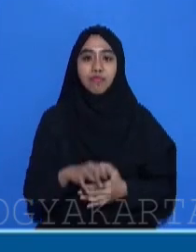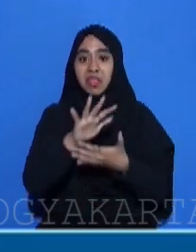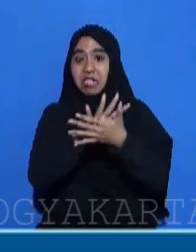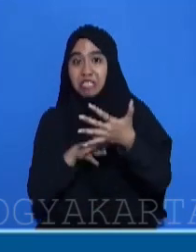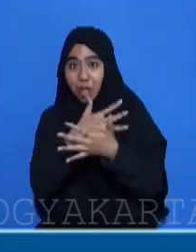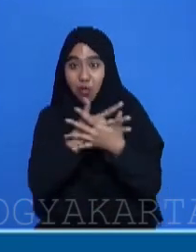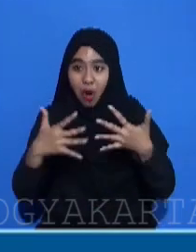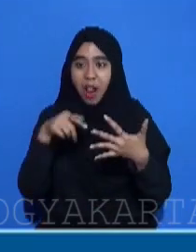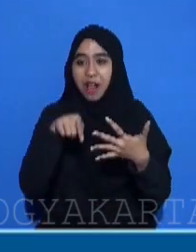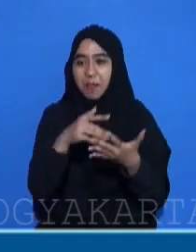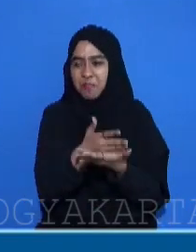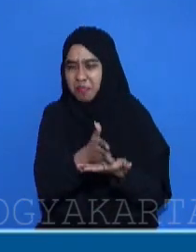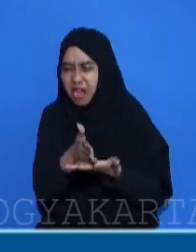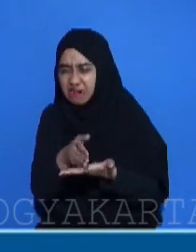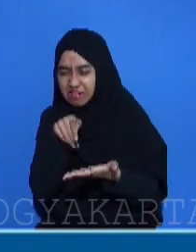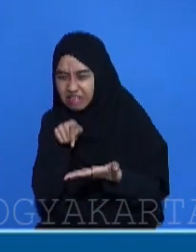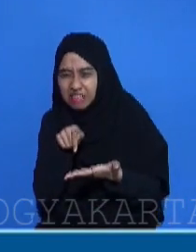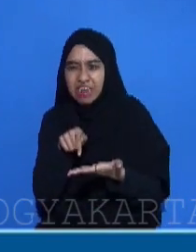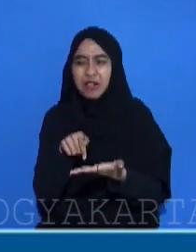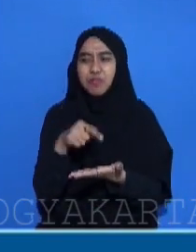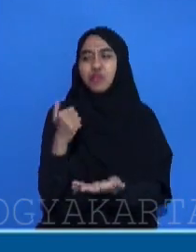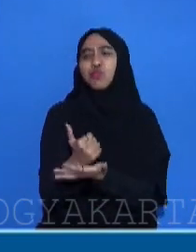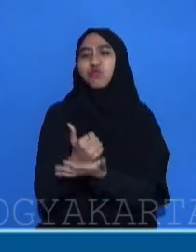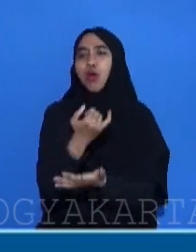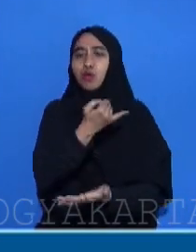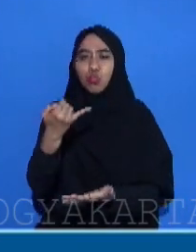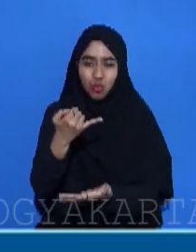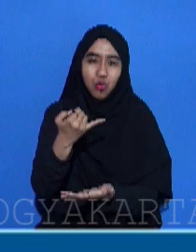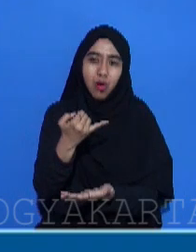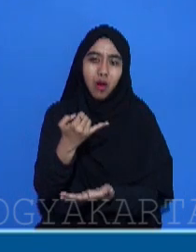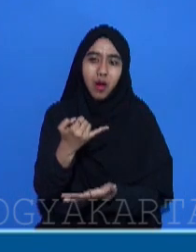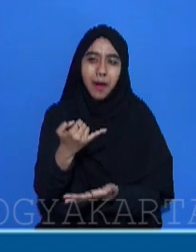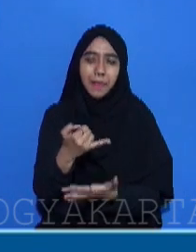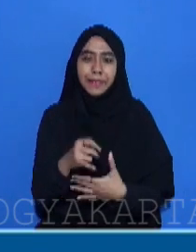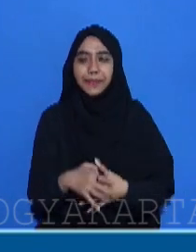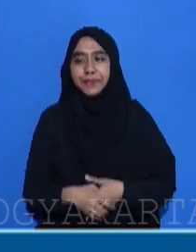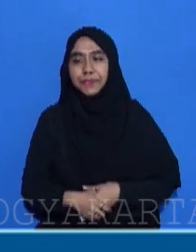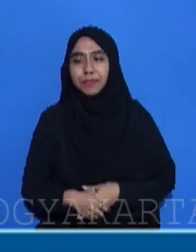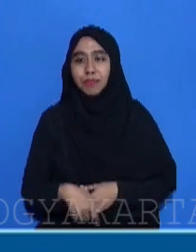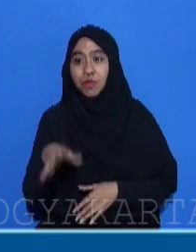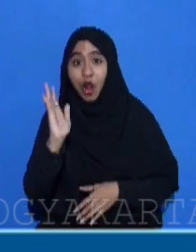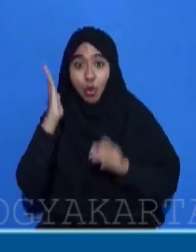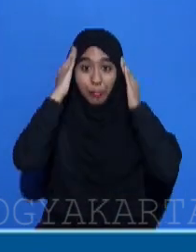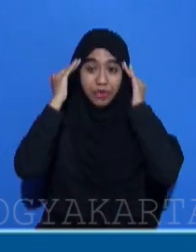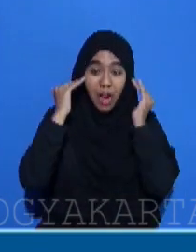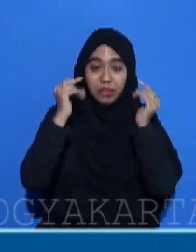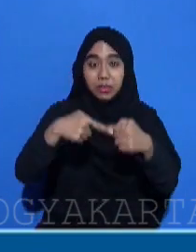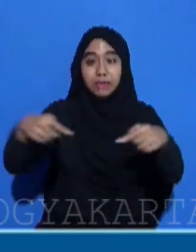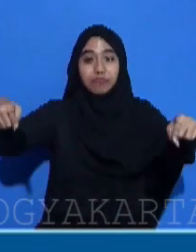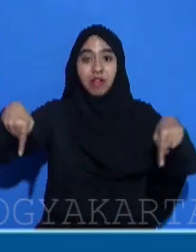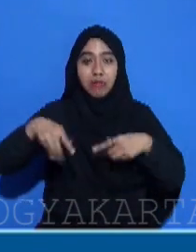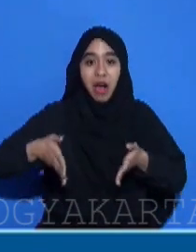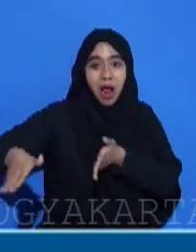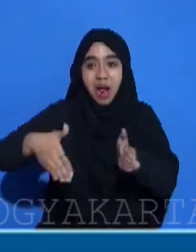Minggu spesial meniko saat jatuh sipun Ugi kapetangkirang langkung-langkung kadang Tani ingkang lahan Nipon Radit saking ilen-ilen